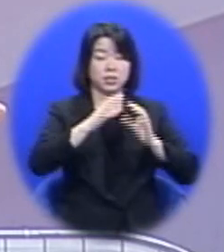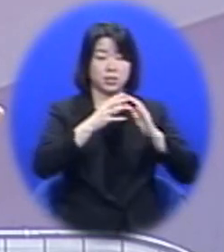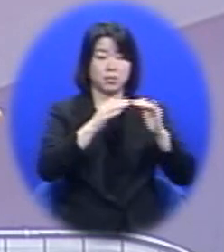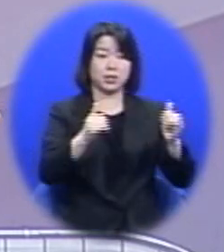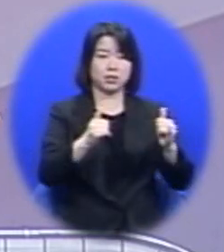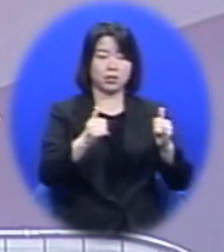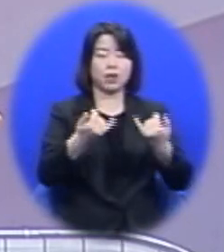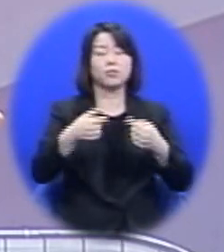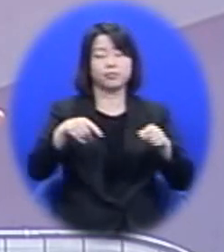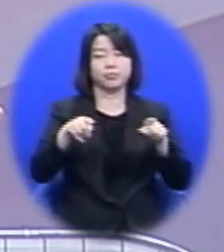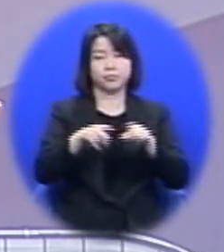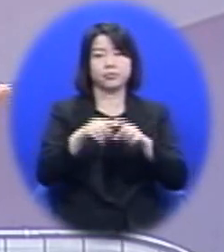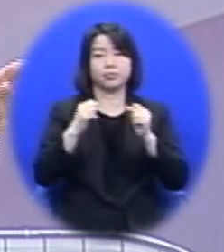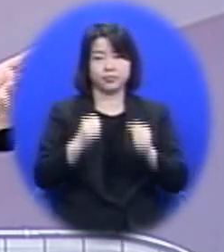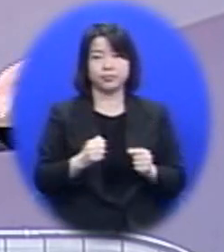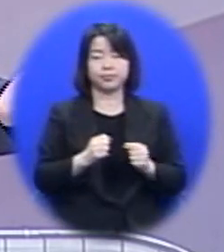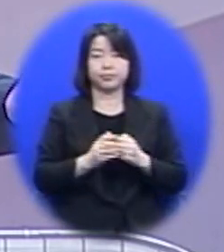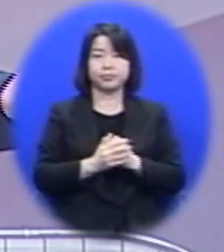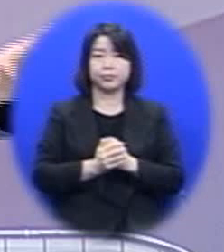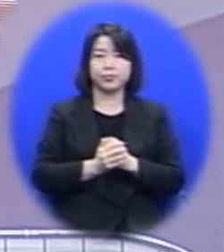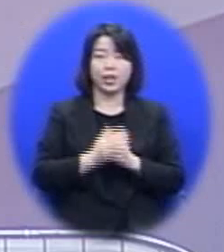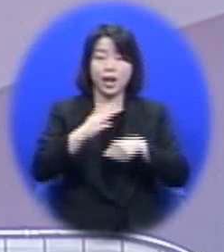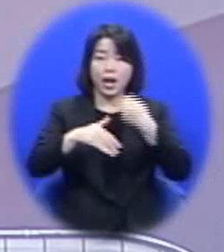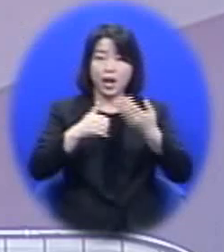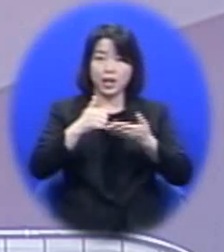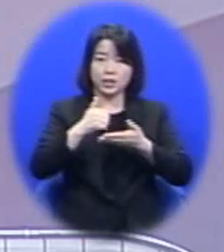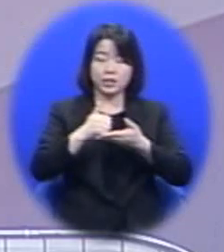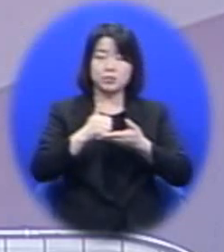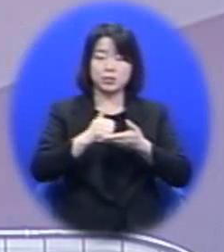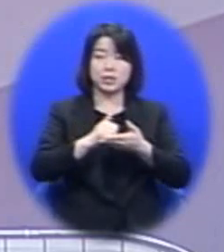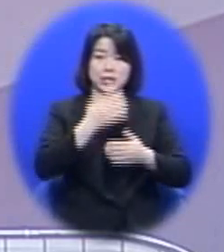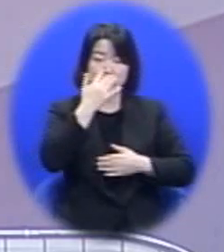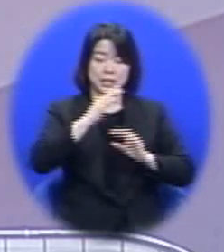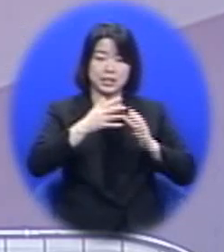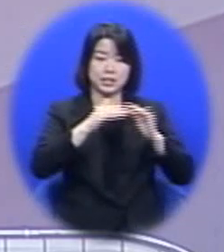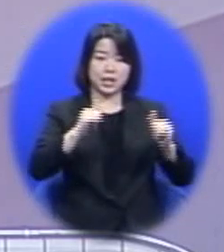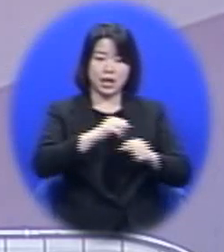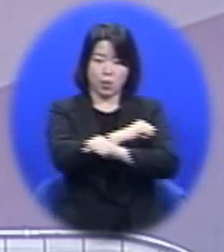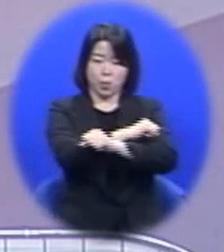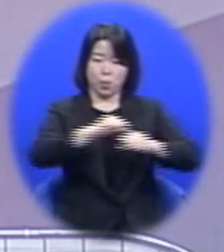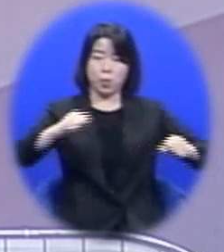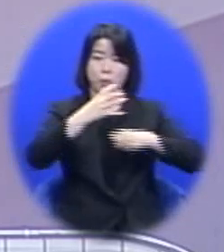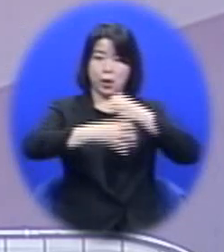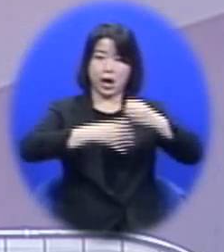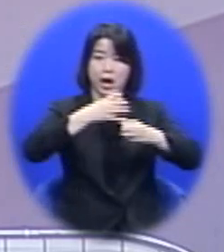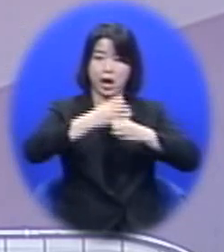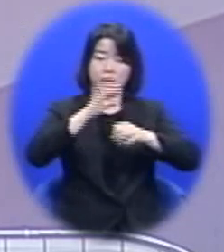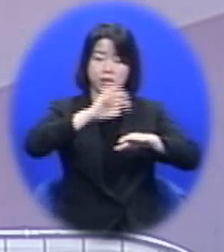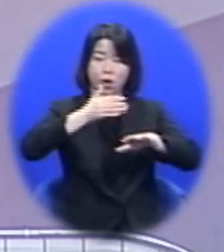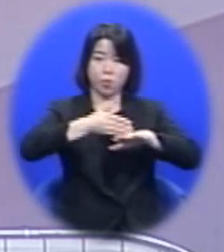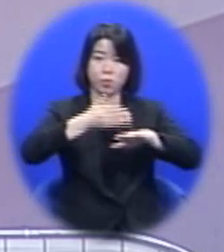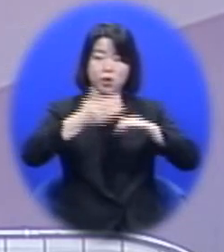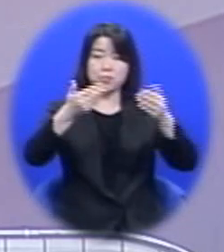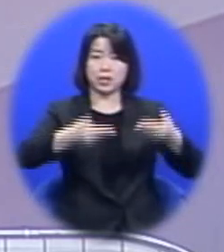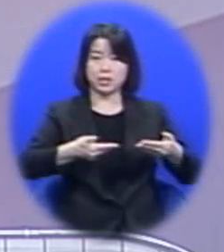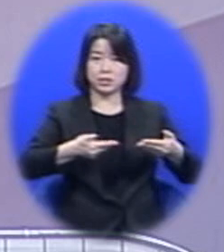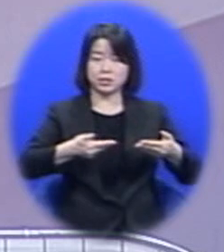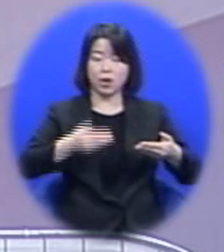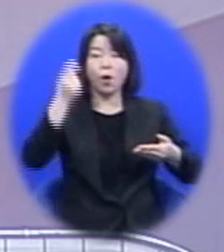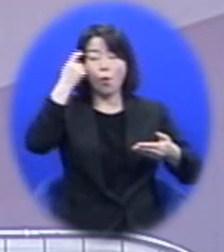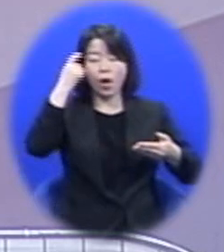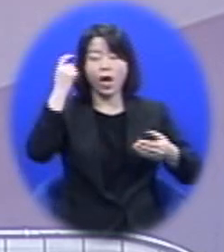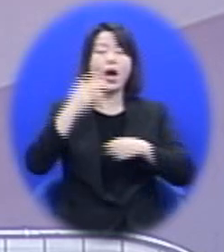하셨습니다. 이스라엘 백성들이 40년 동안 광야 연단을 받았습니다. 하나님의 백성으로 훈련 받아야